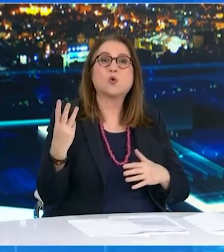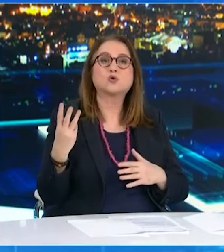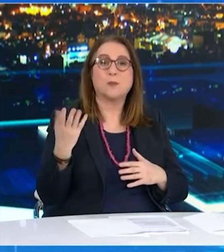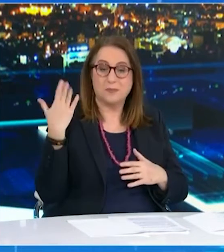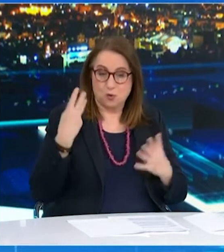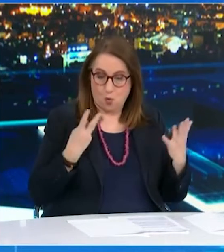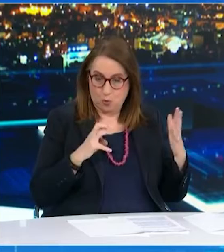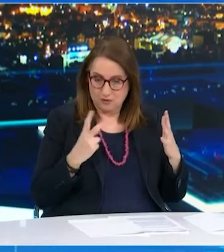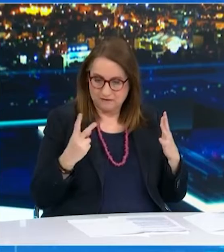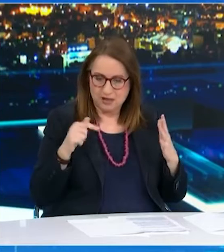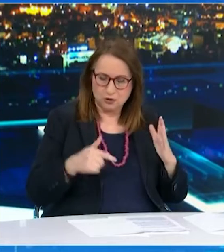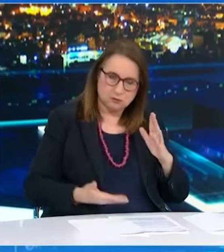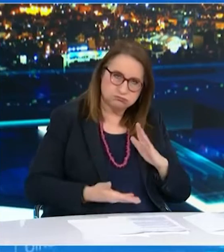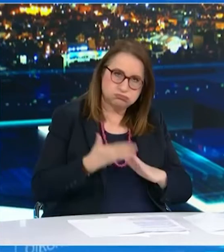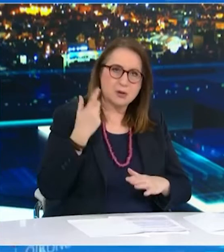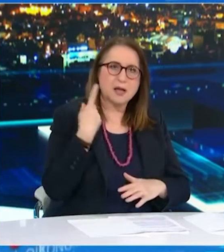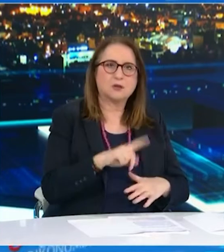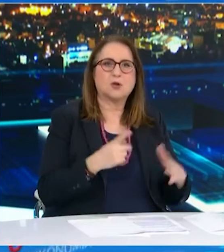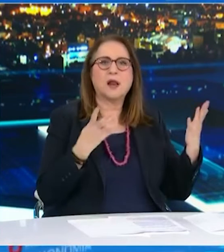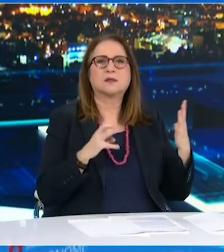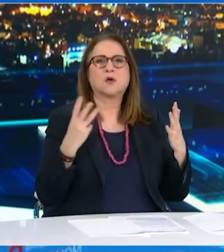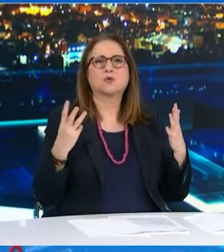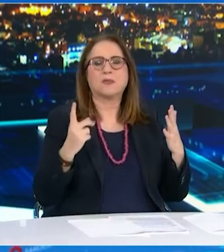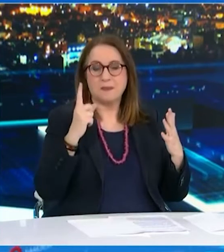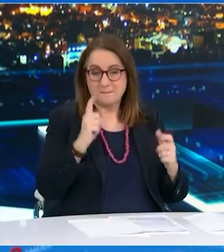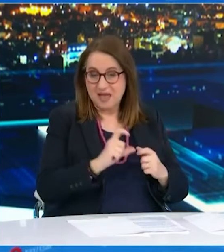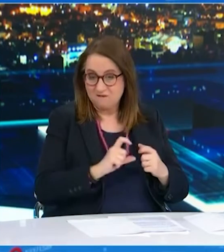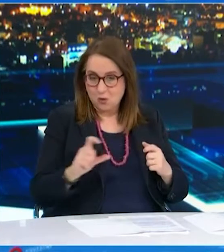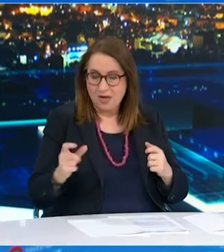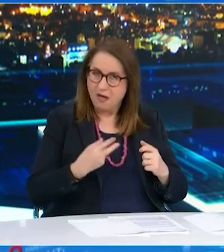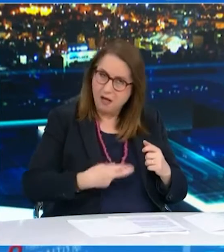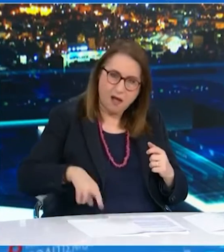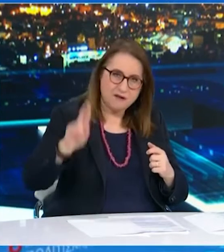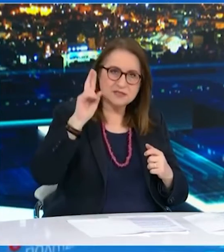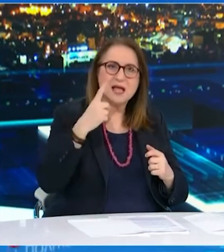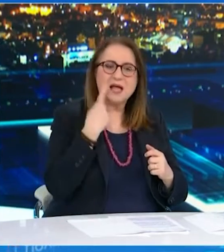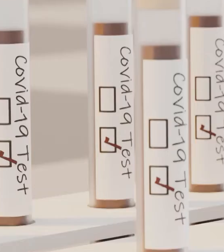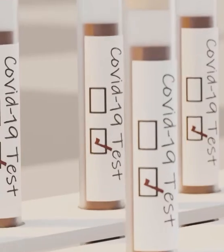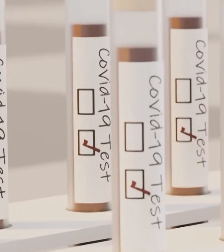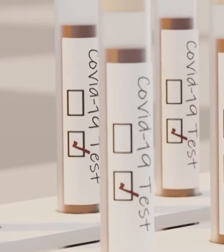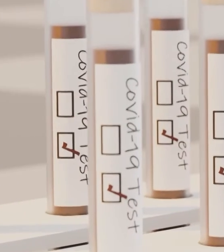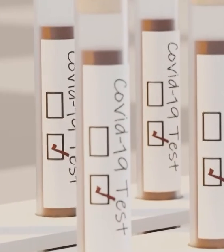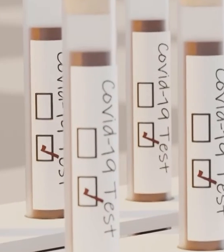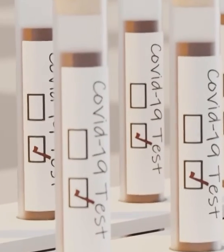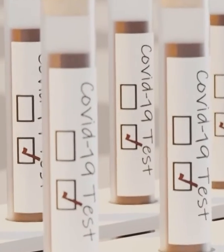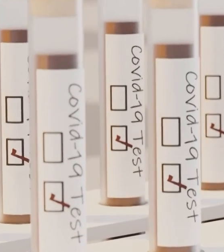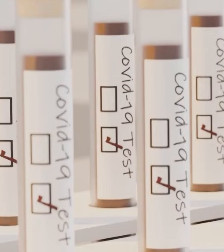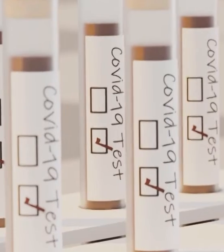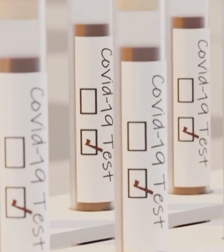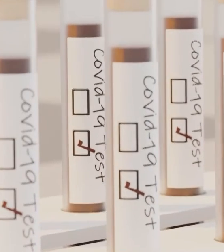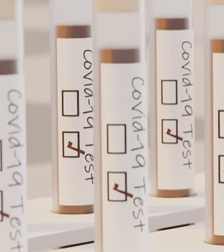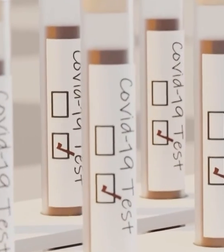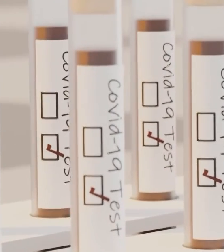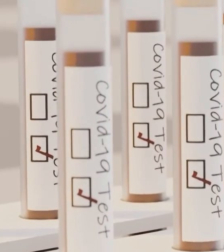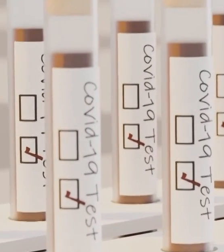87 στις 23 Μαρτίου. Δηλαδή, είχαμε αύξηση μέσα σε μια εβδομάδα 127,6%. Την ίδια στιγμή παρελήφθη η